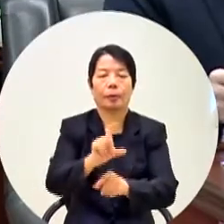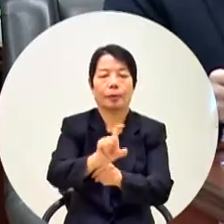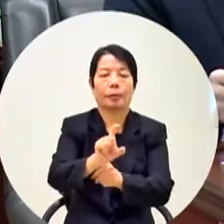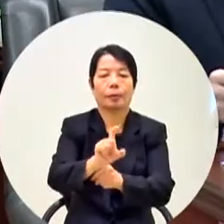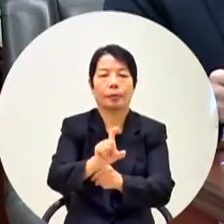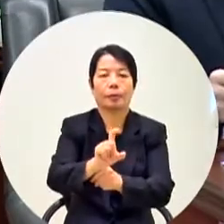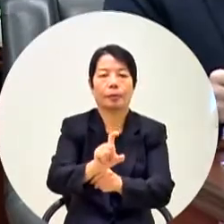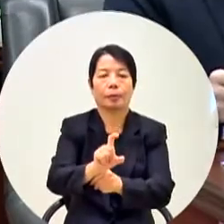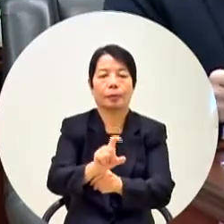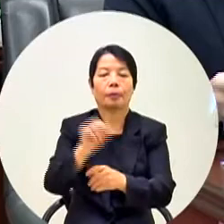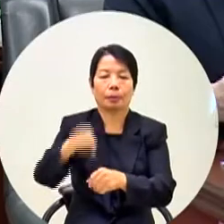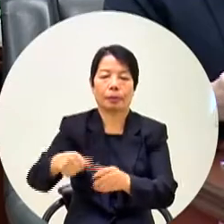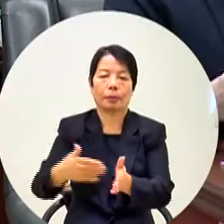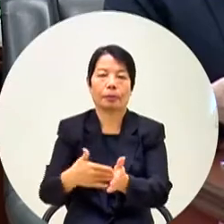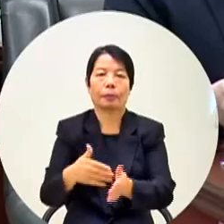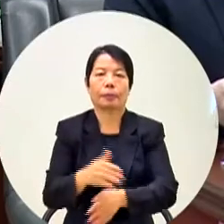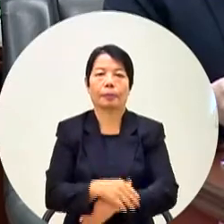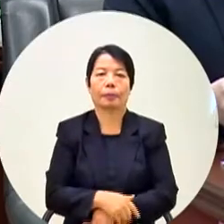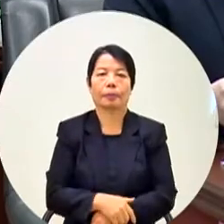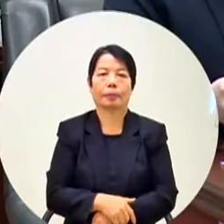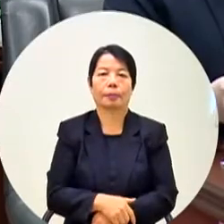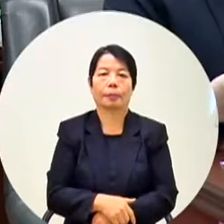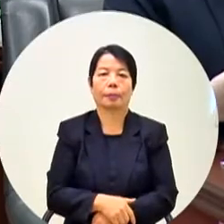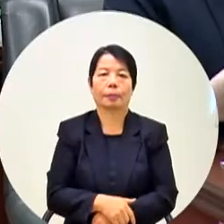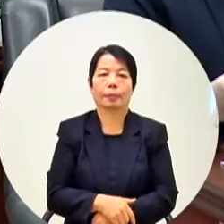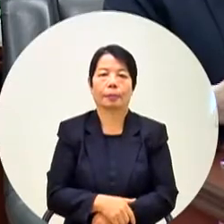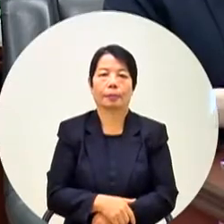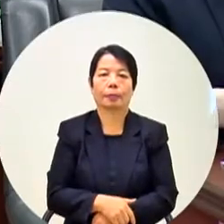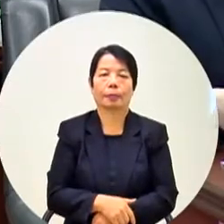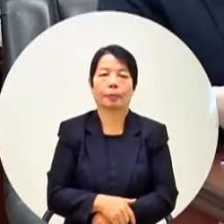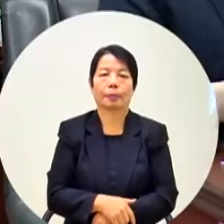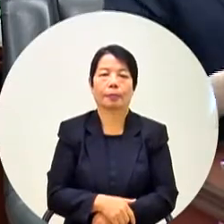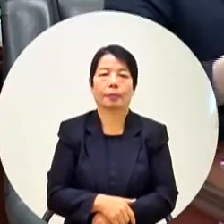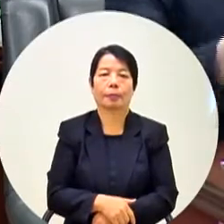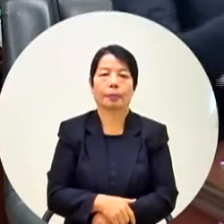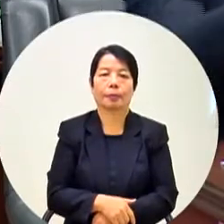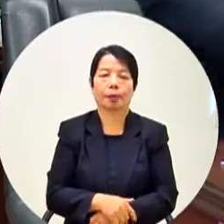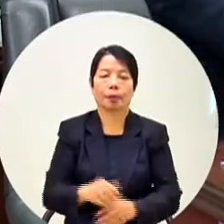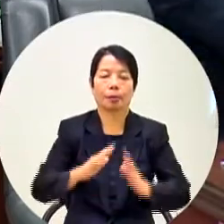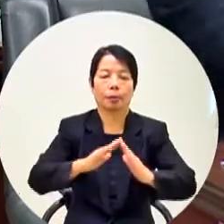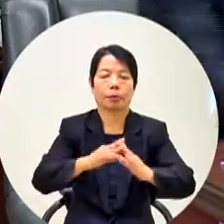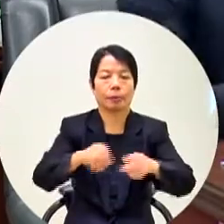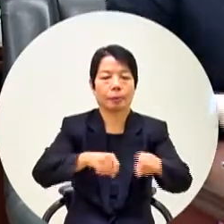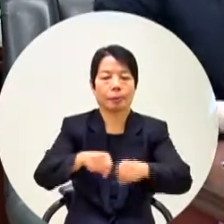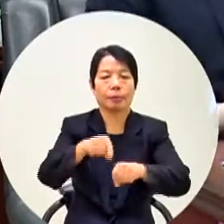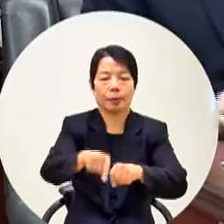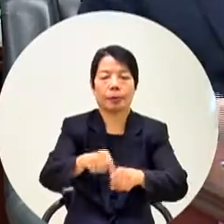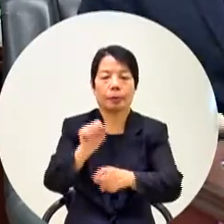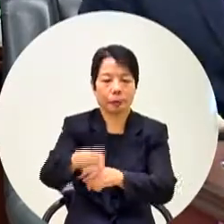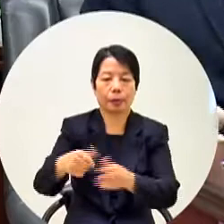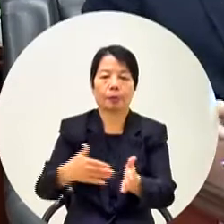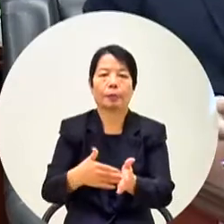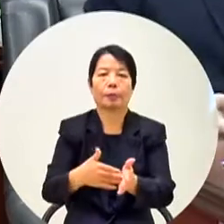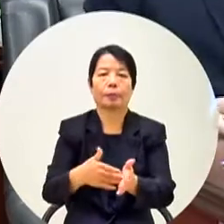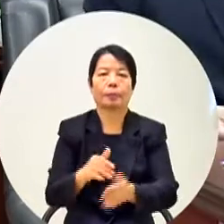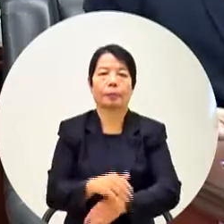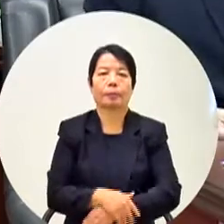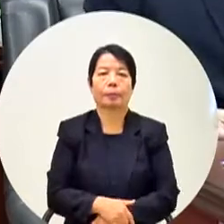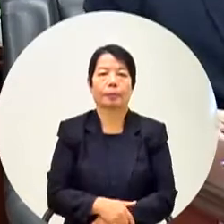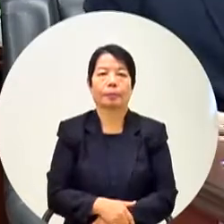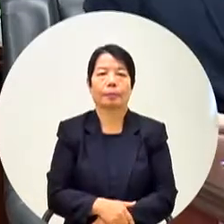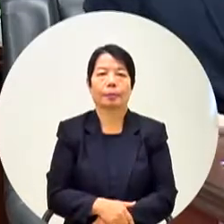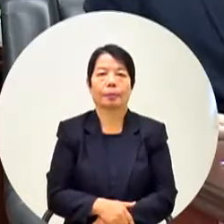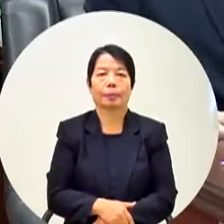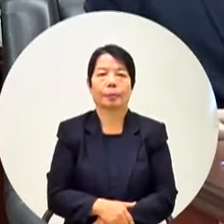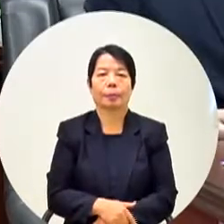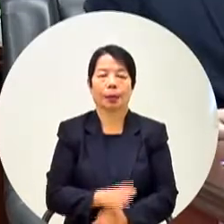核定的，啊、哦，制定的迄个都市计划，当然啦、啊，有经